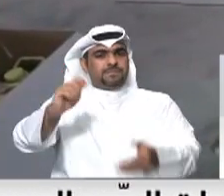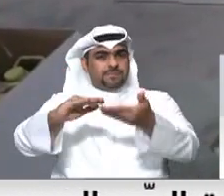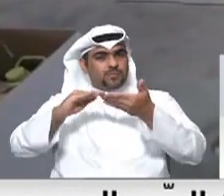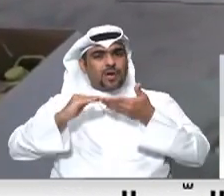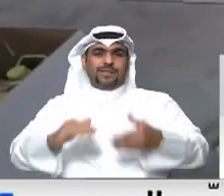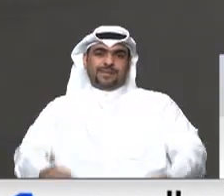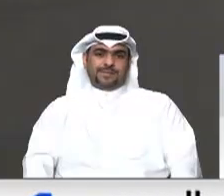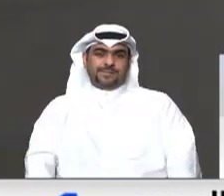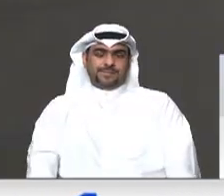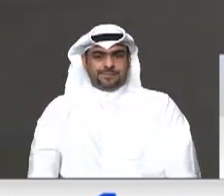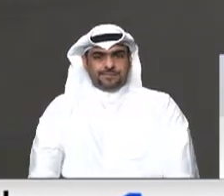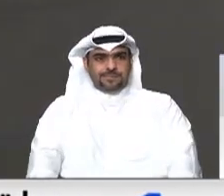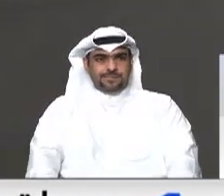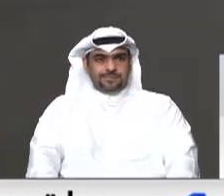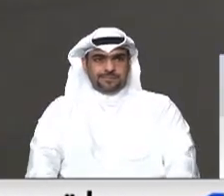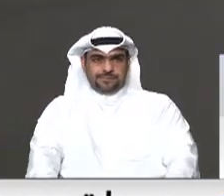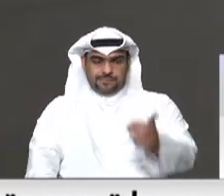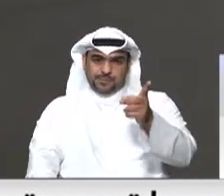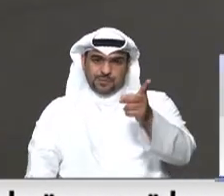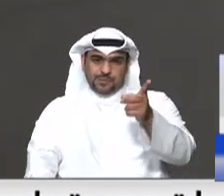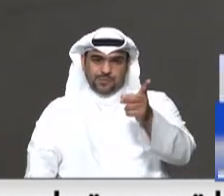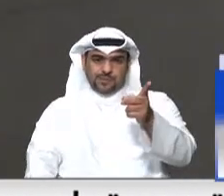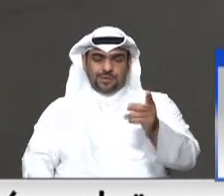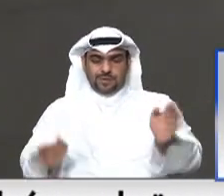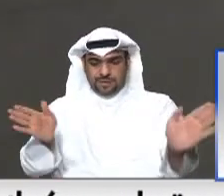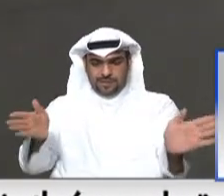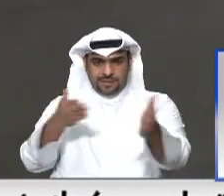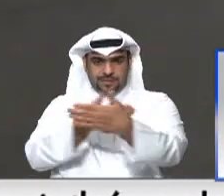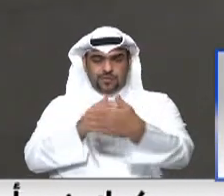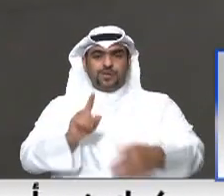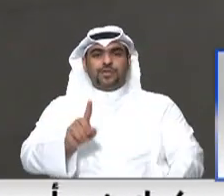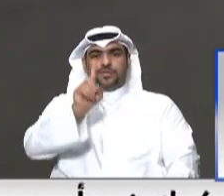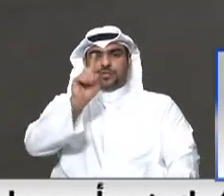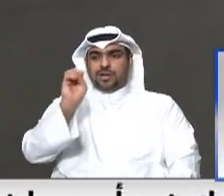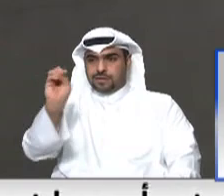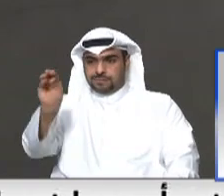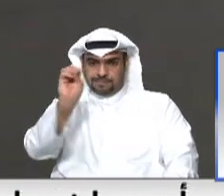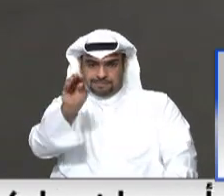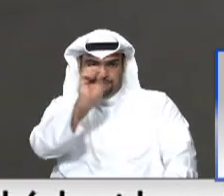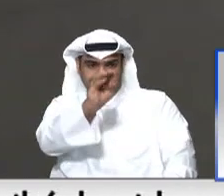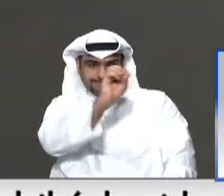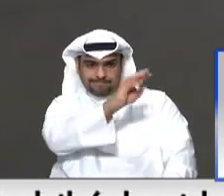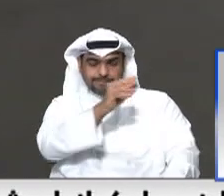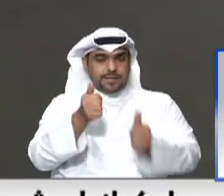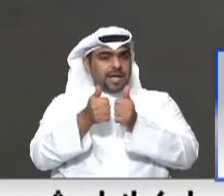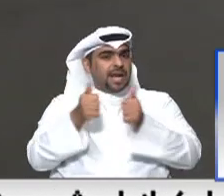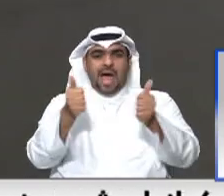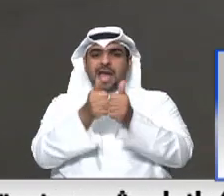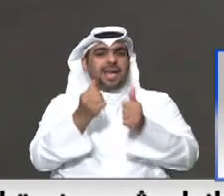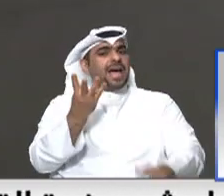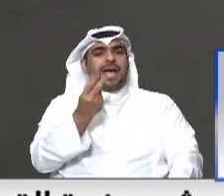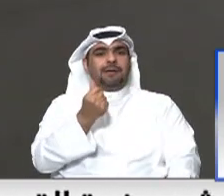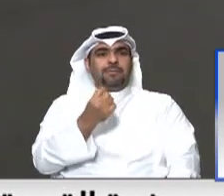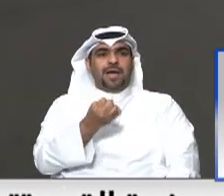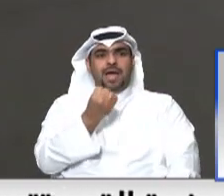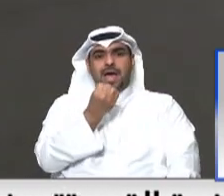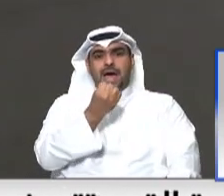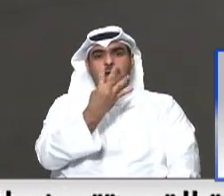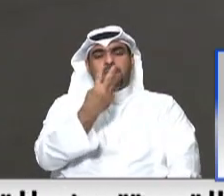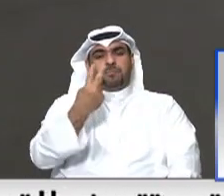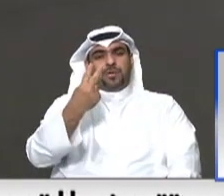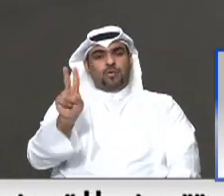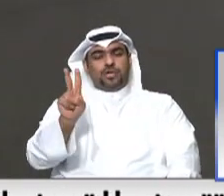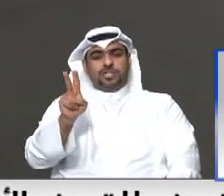هذه المساعدات سنطوف بها إن شاء الله تعالى على 420 أسرة فقيرة، وستكون هذه المساعدات